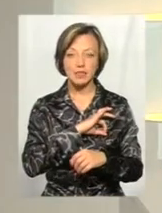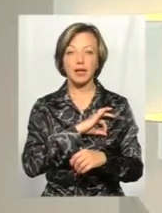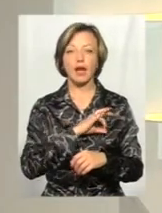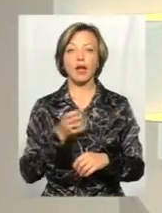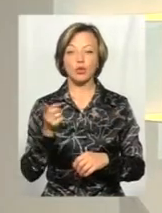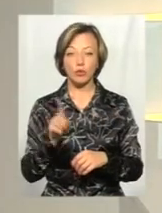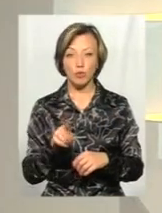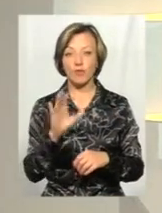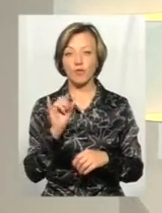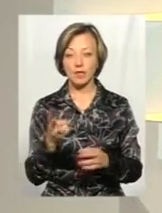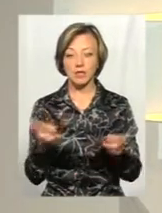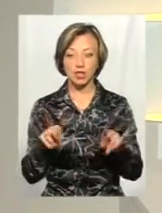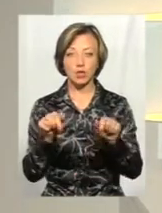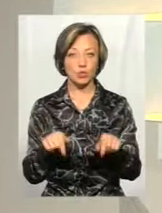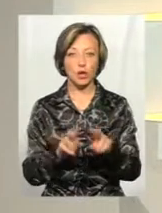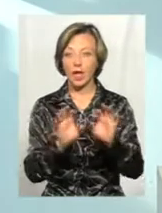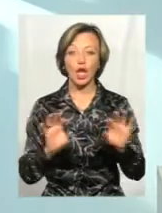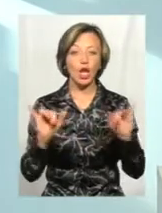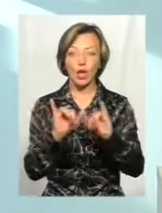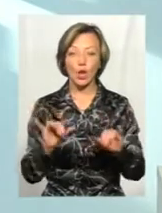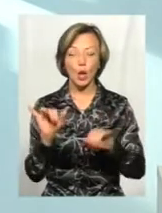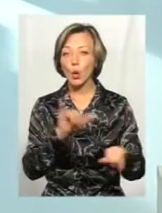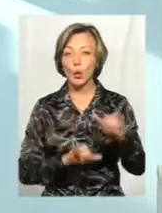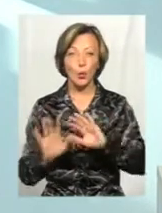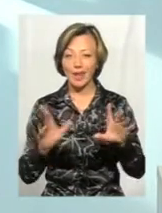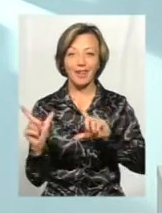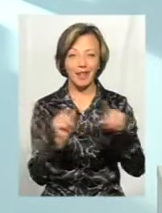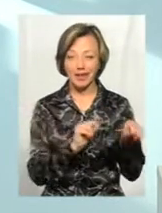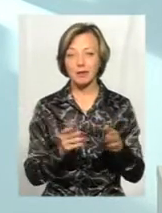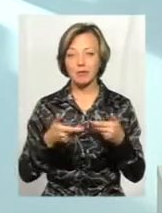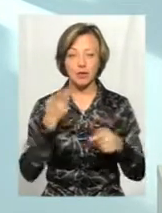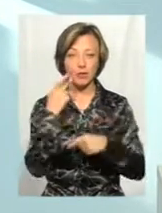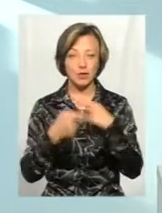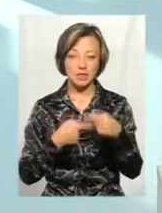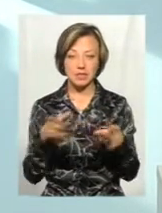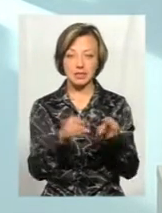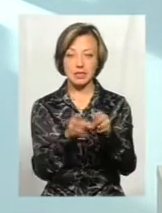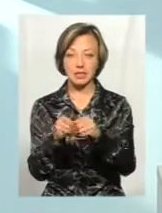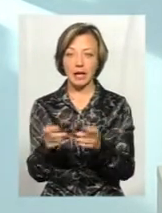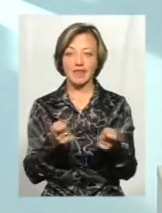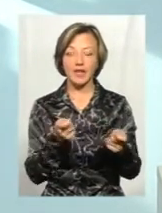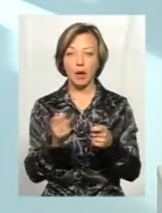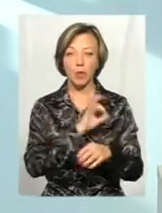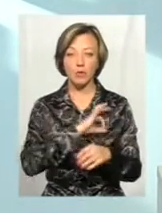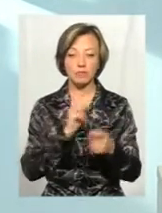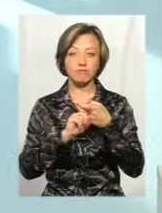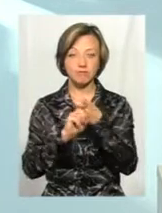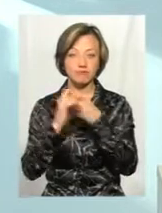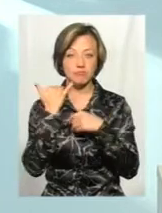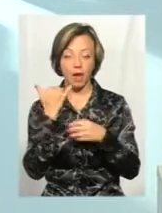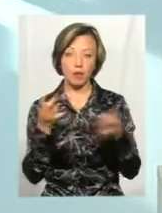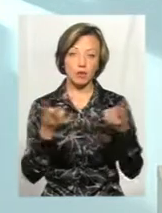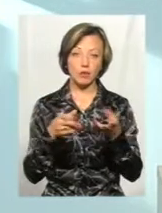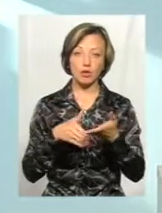тому він лишається тут, він нікуди не їде. Я вам більше скажу, що ми постійно з керівниками юстиції на контакті, якщо потрібна